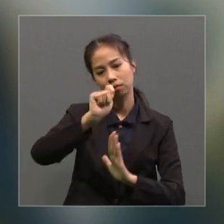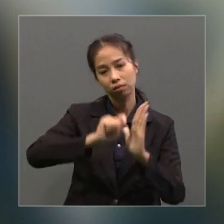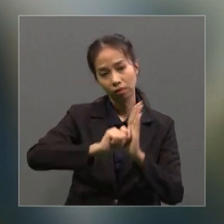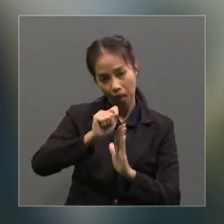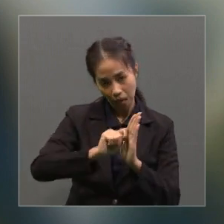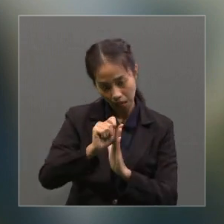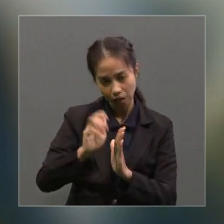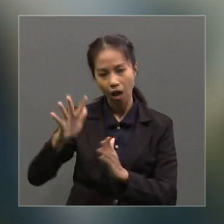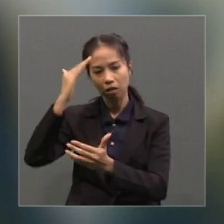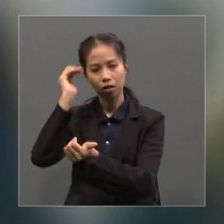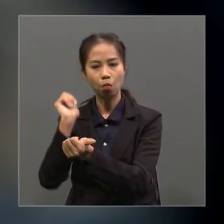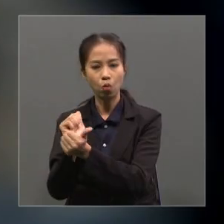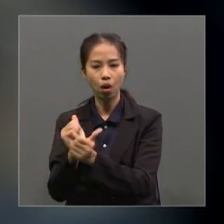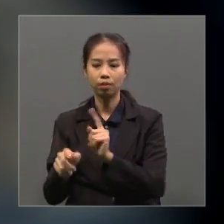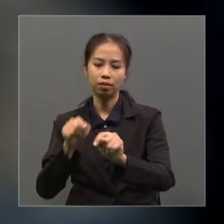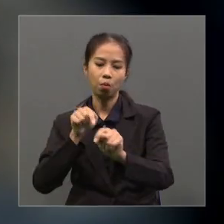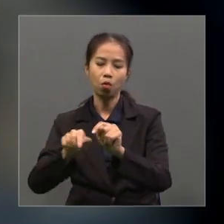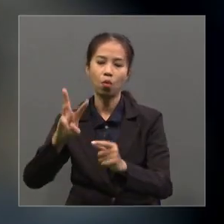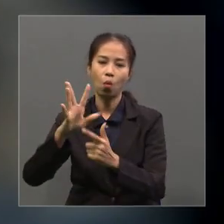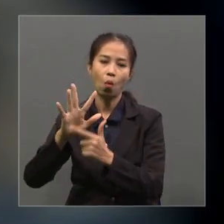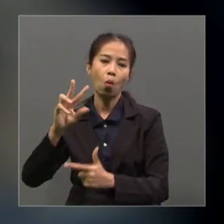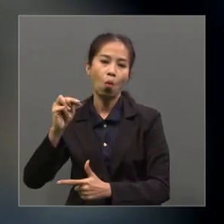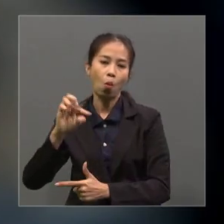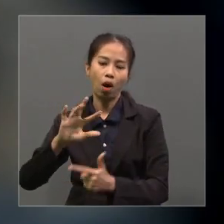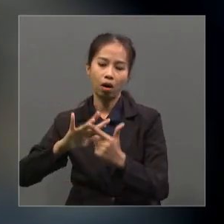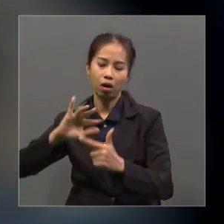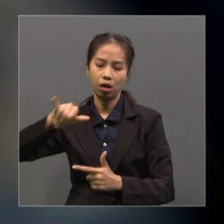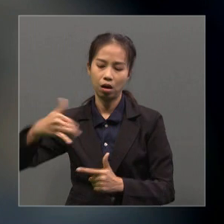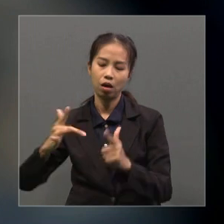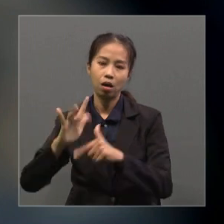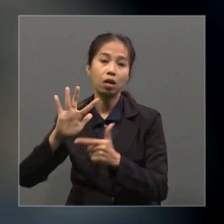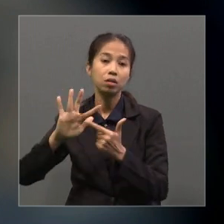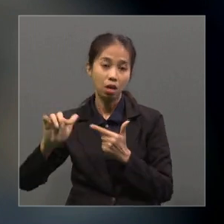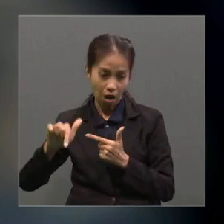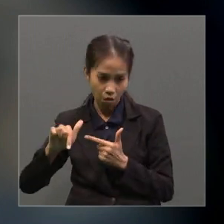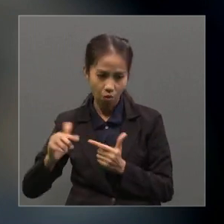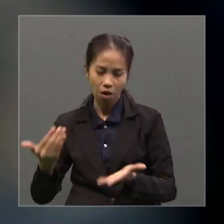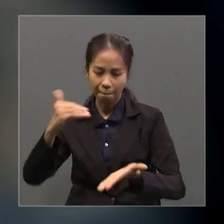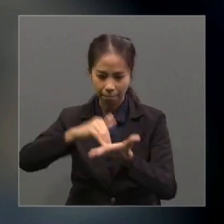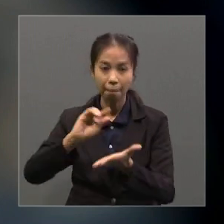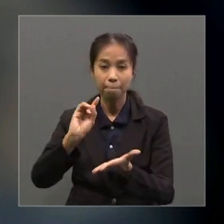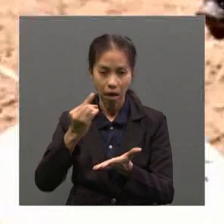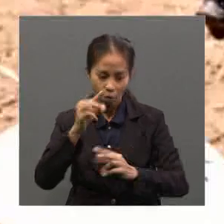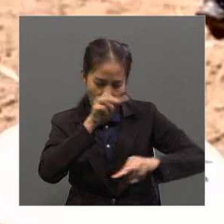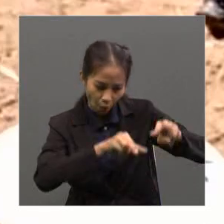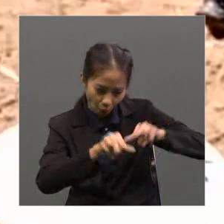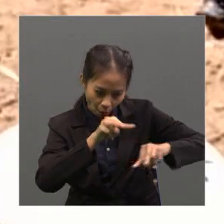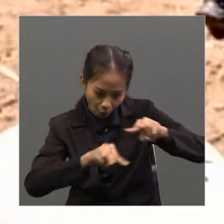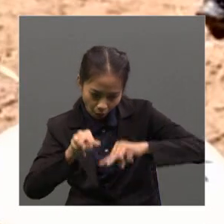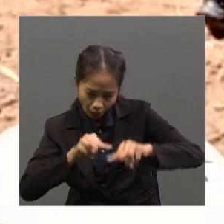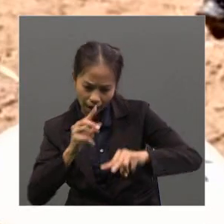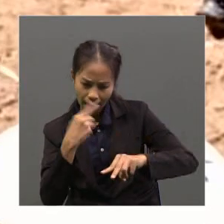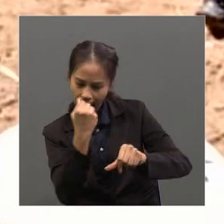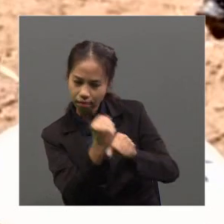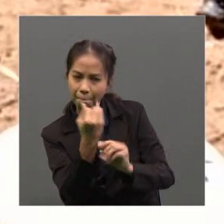สวนสภวังเจ้าครับเดินทางไปตรวจพื้นที่เกิดเหตุอีกครั้งเพื่อร่วมคลี่คลายคดีหาตัวผู้ก่อเหตุมาดำเนินคดีให้ได้